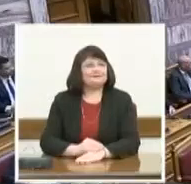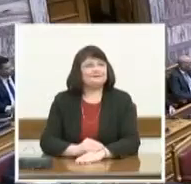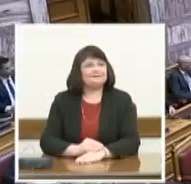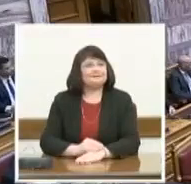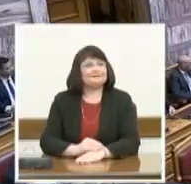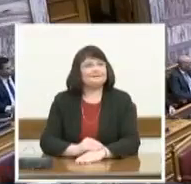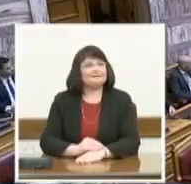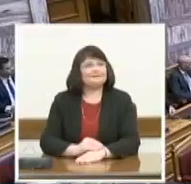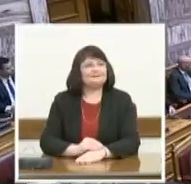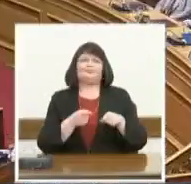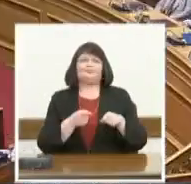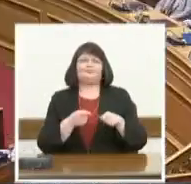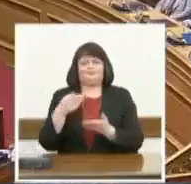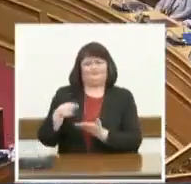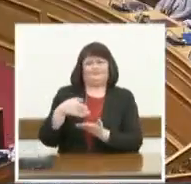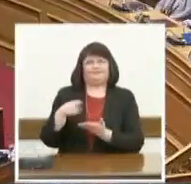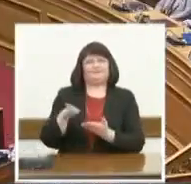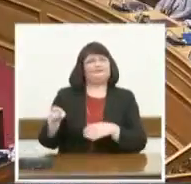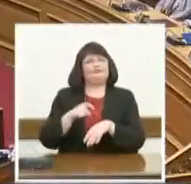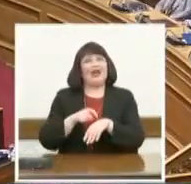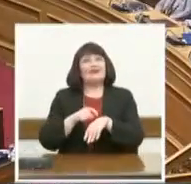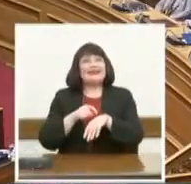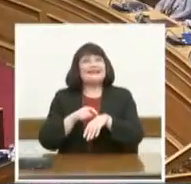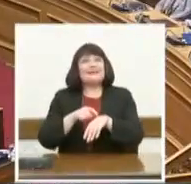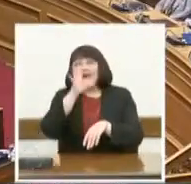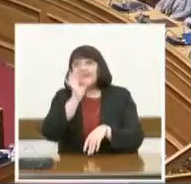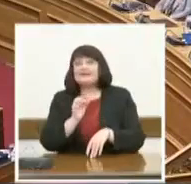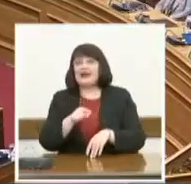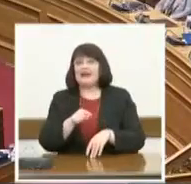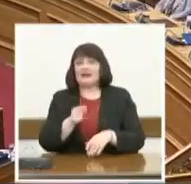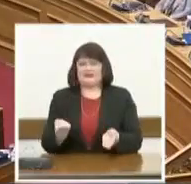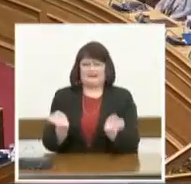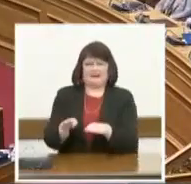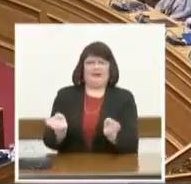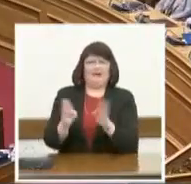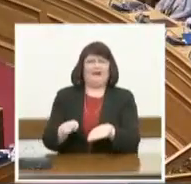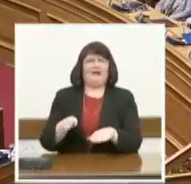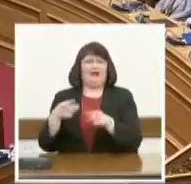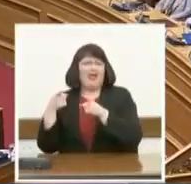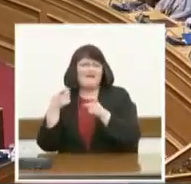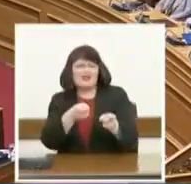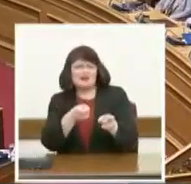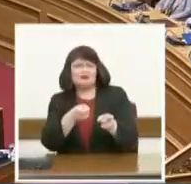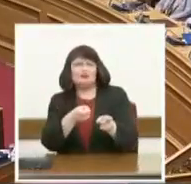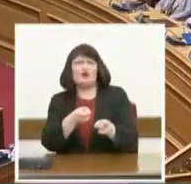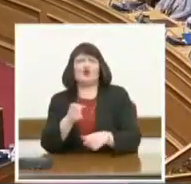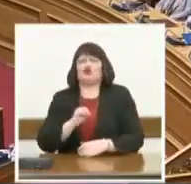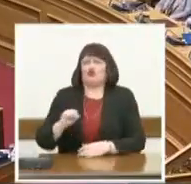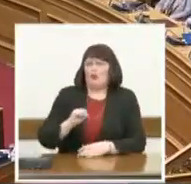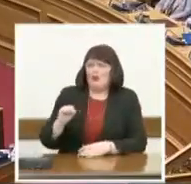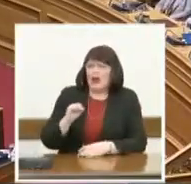ήταν και πιστεύω ότι ο δικαιολογημένο τιμό των συγγενών των θυμάτων δεν δικαιολογεί τέτοιε συμβάσει. Μία κουβέντα για τον κύριο